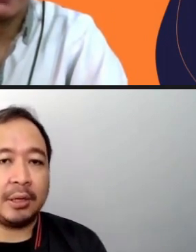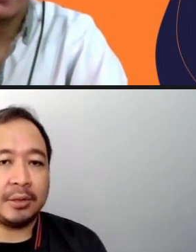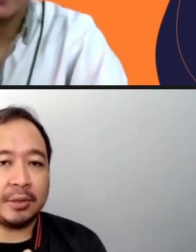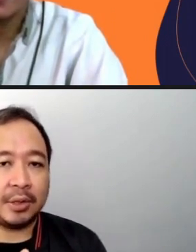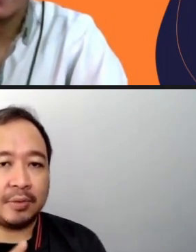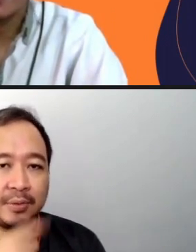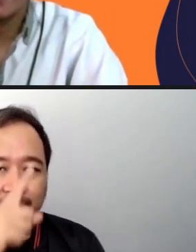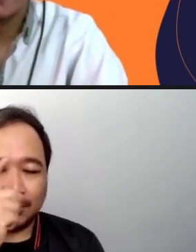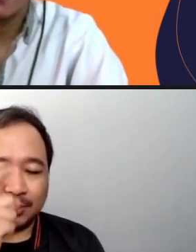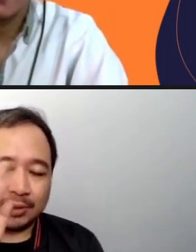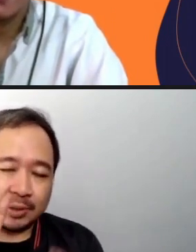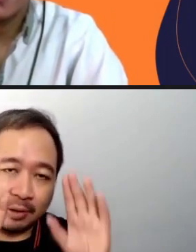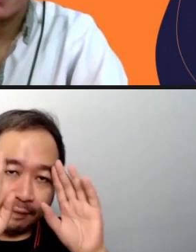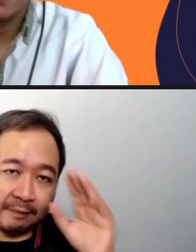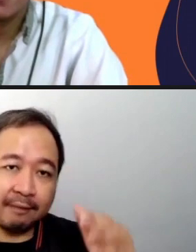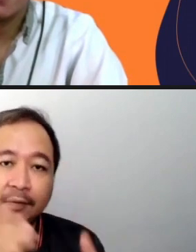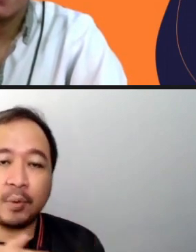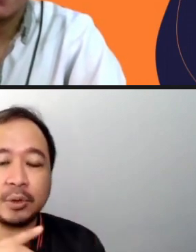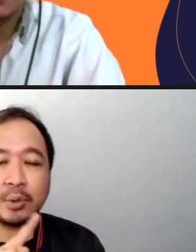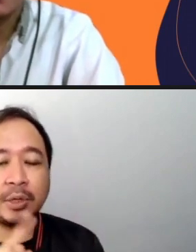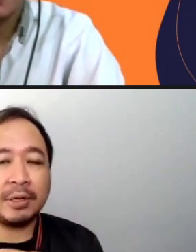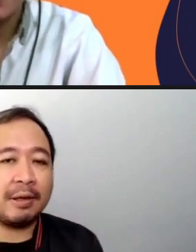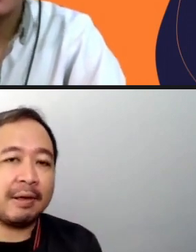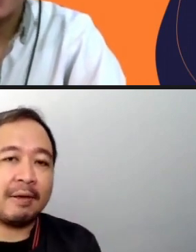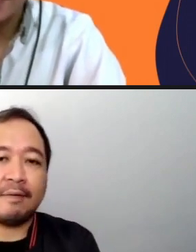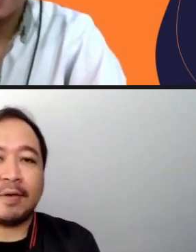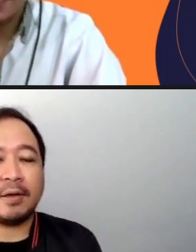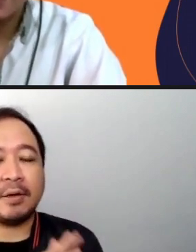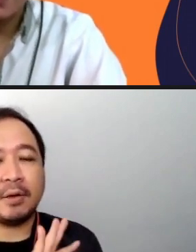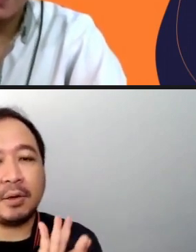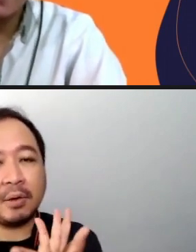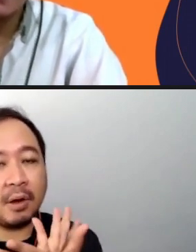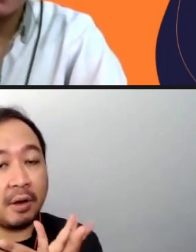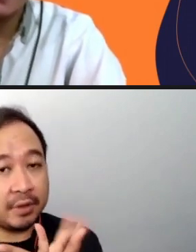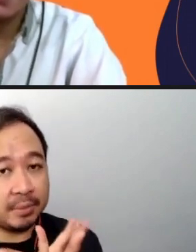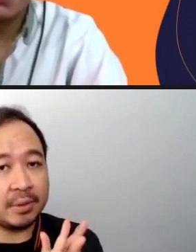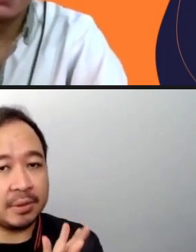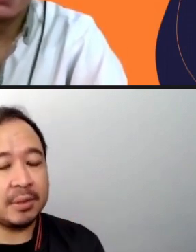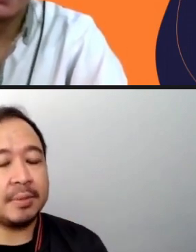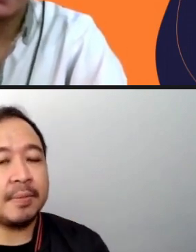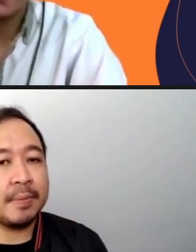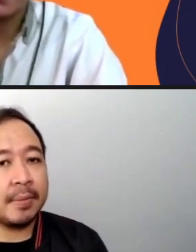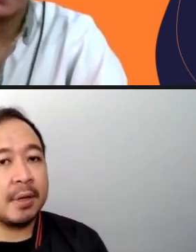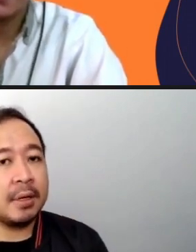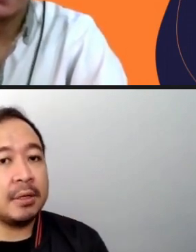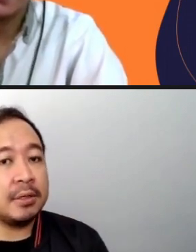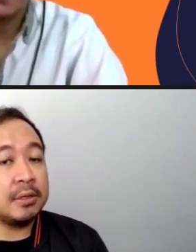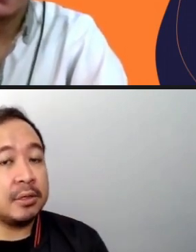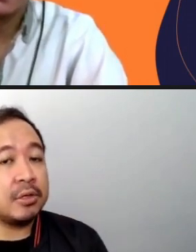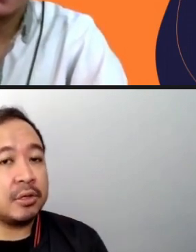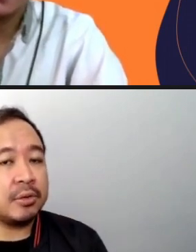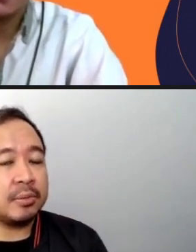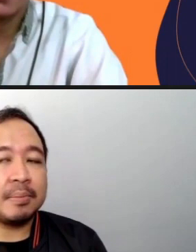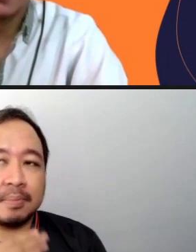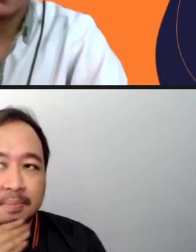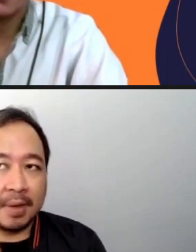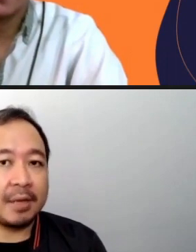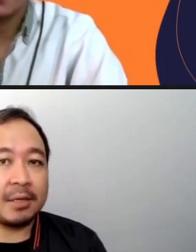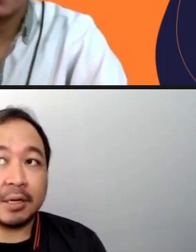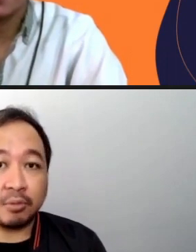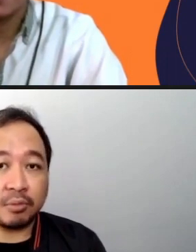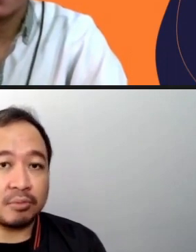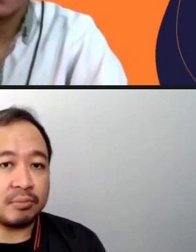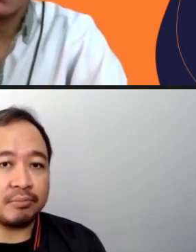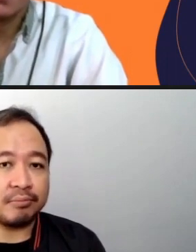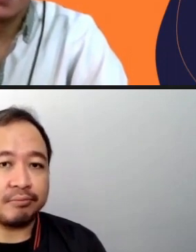nakafocus na po tayo masyado dun sa efekto ng pandemic masyado na po tayong kinakain ng pandemic so maganda na ilabas po natin yun sa pamamagitan